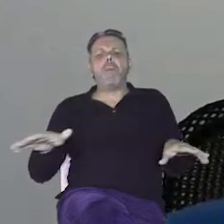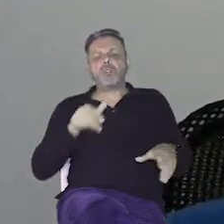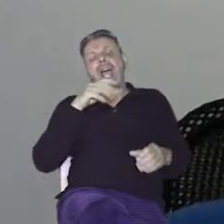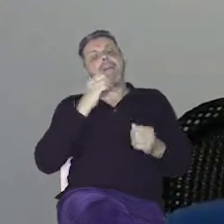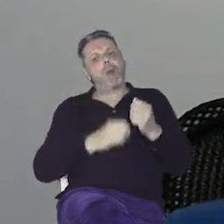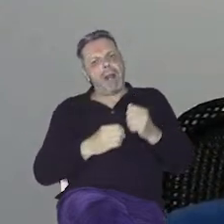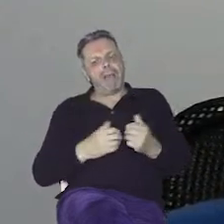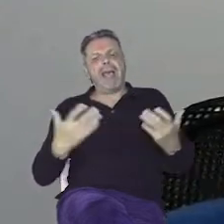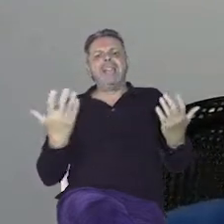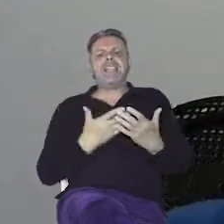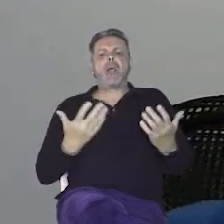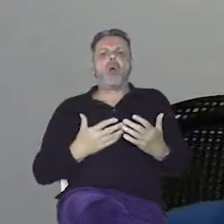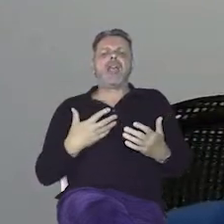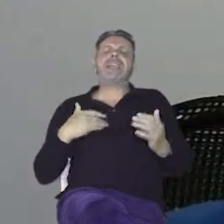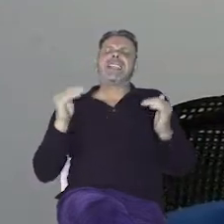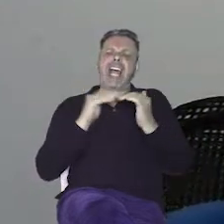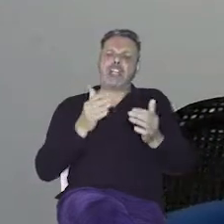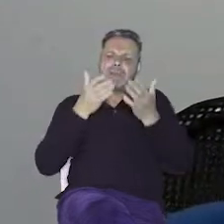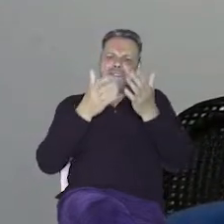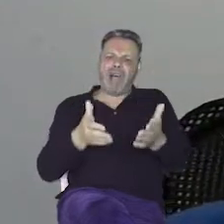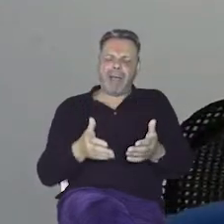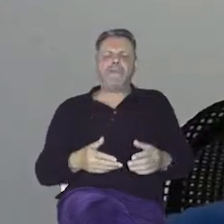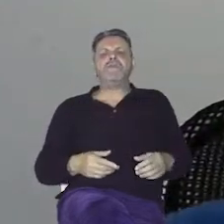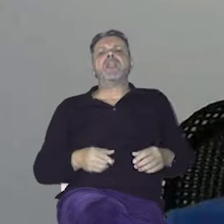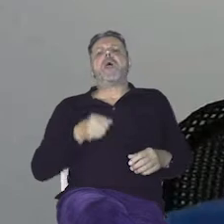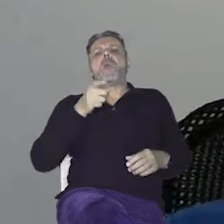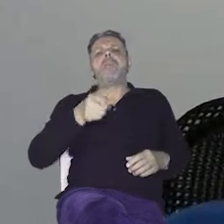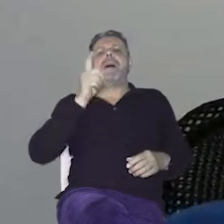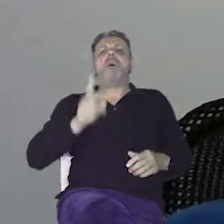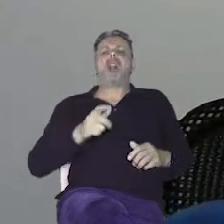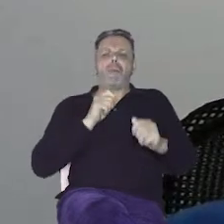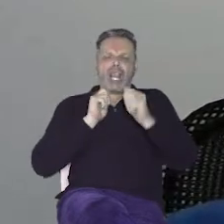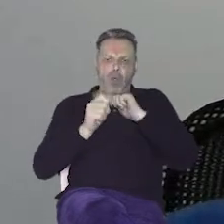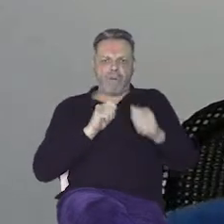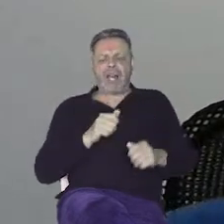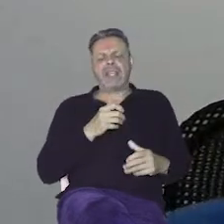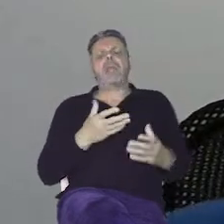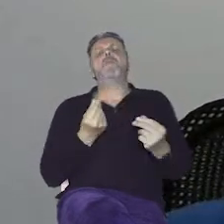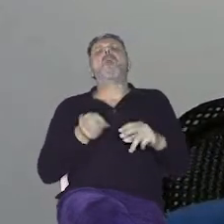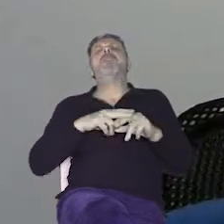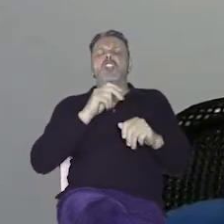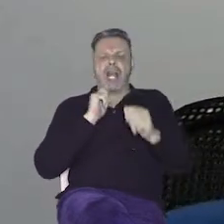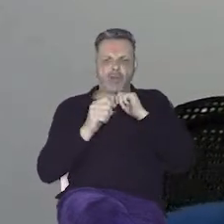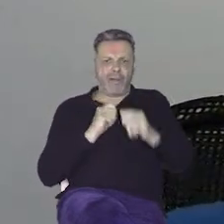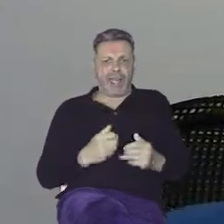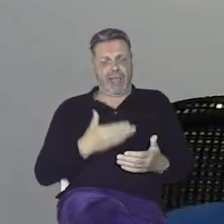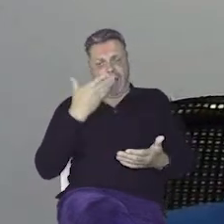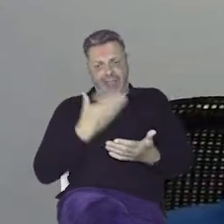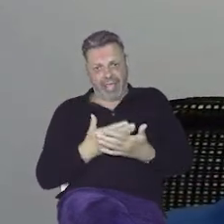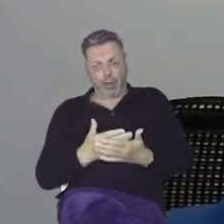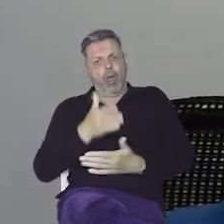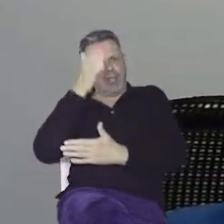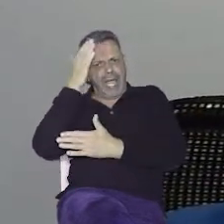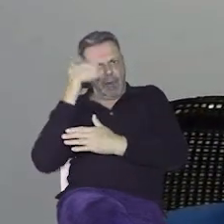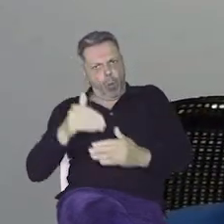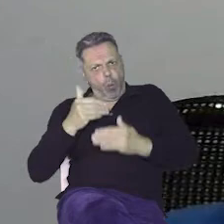za koje se apsolutno slažem s vama, Sonja, da o njima moramo progovoriti i češće govoriti, ali na način da unaprijedimo,